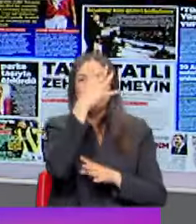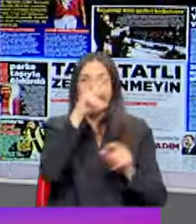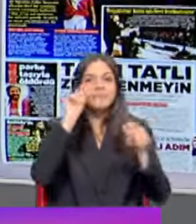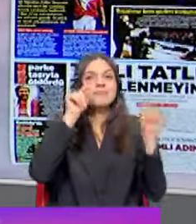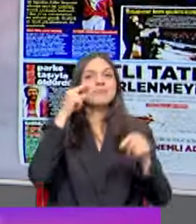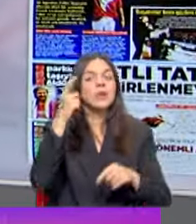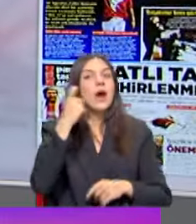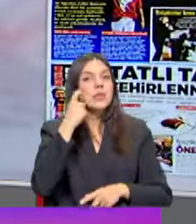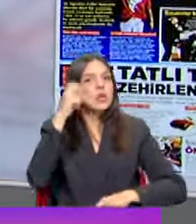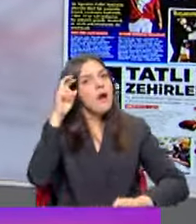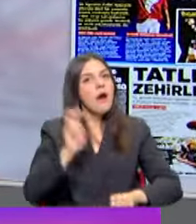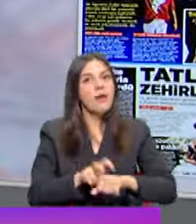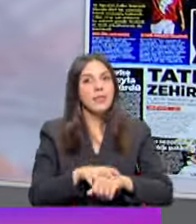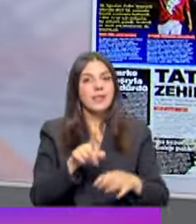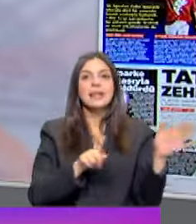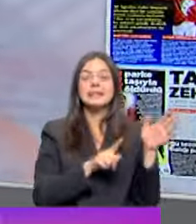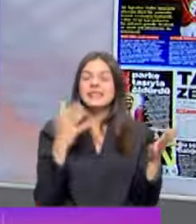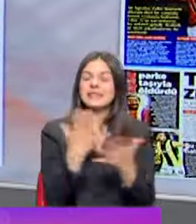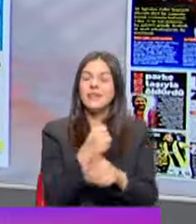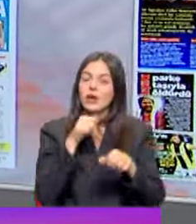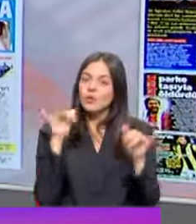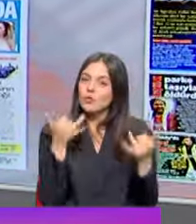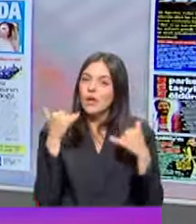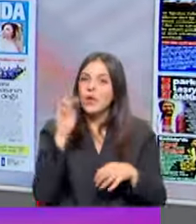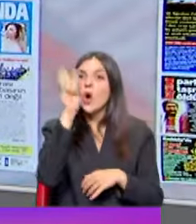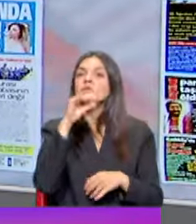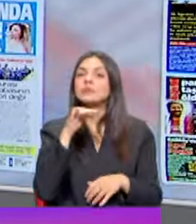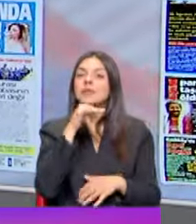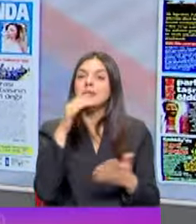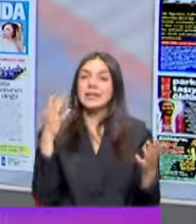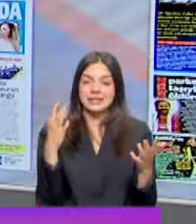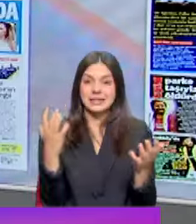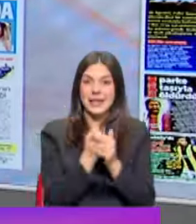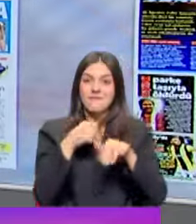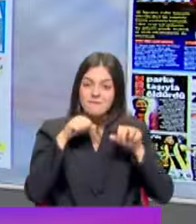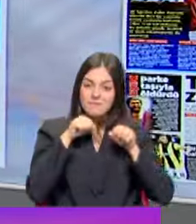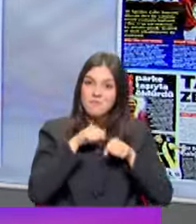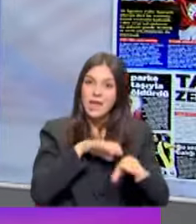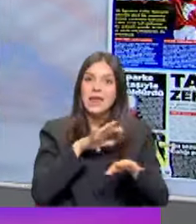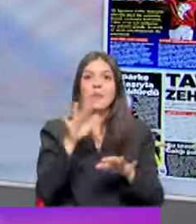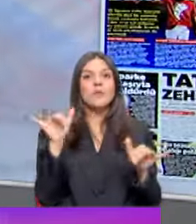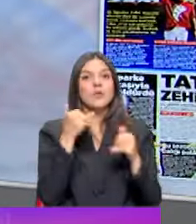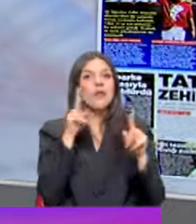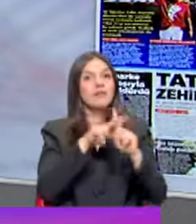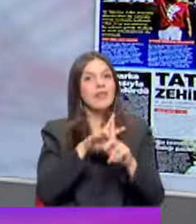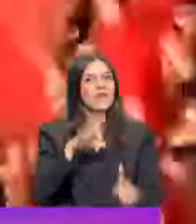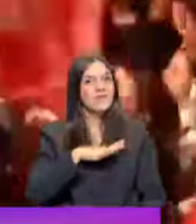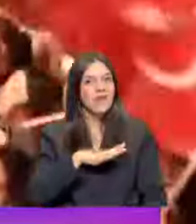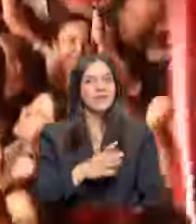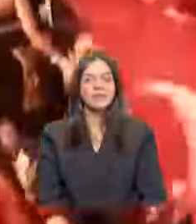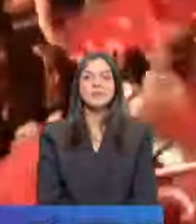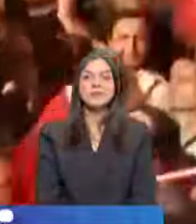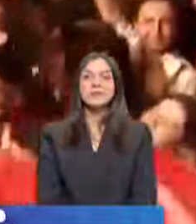atasını ananlar, zaferi kutlayanlar, 30 Ağustos Zafer Bayramı'nın coşkusuna katılanlar vardı.